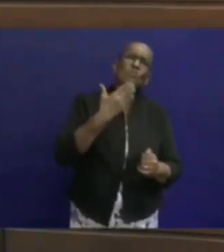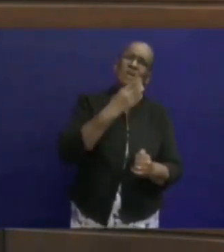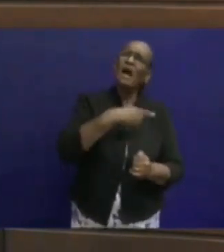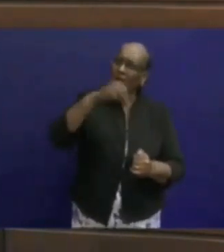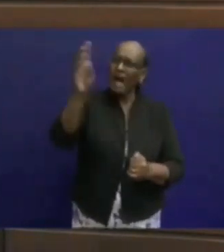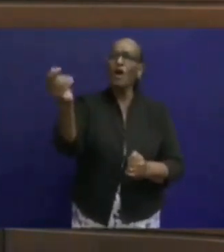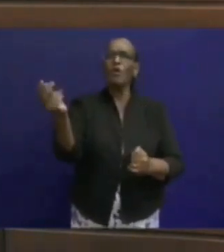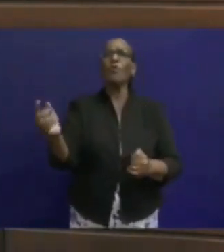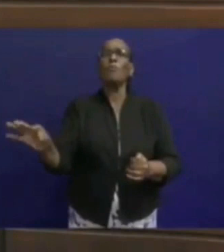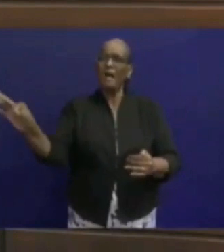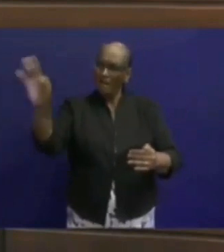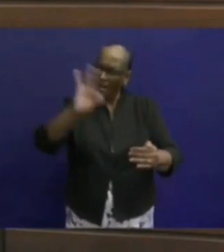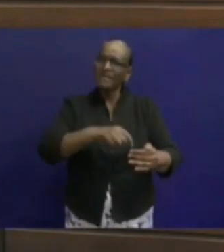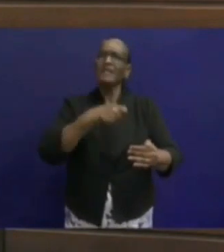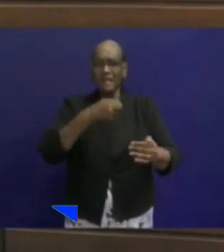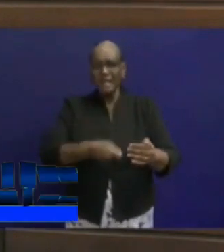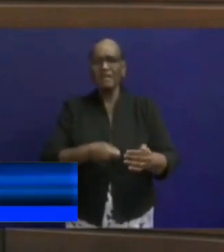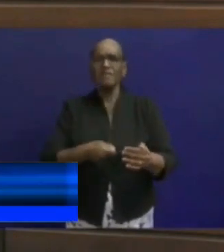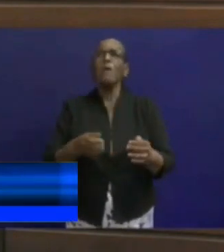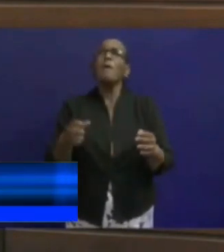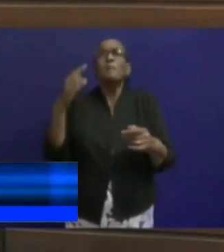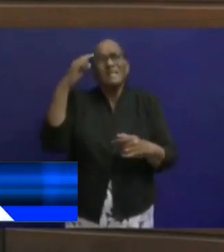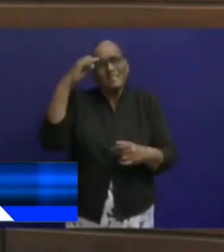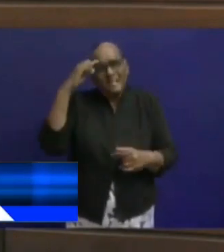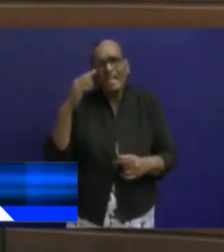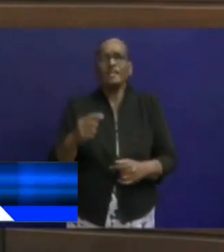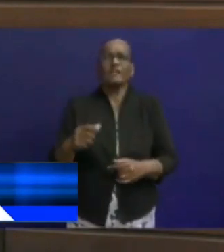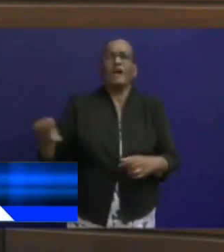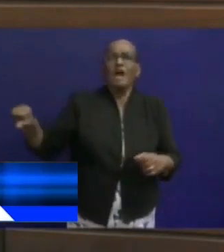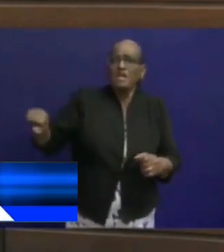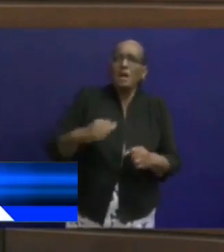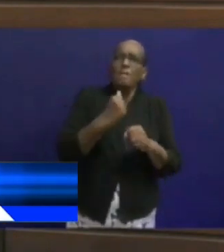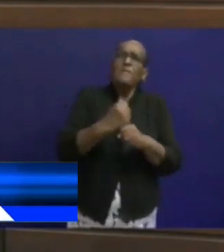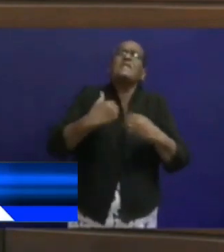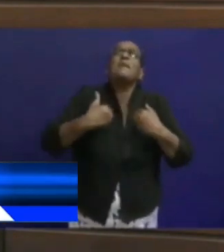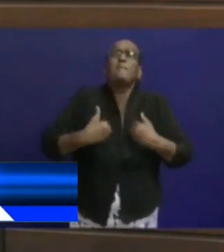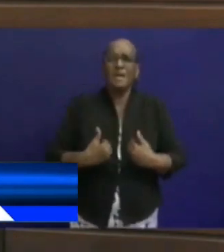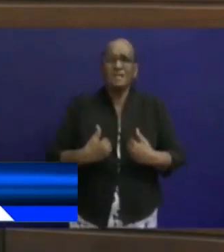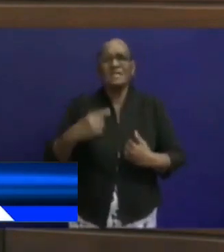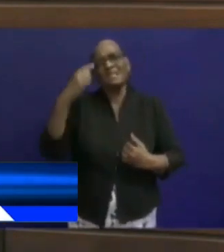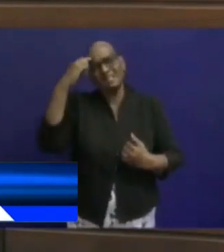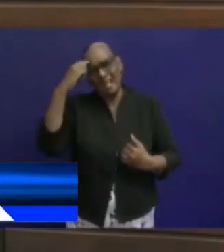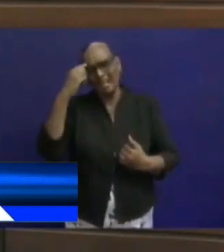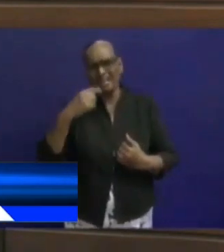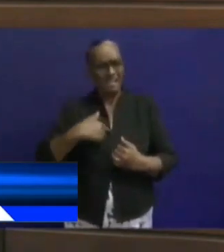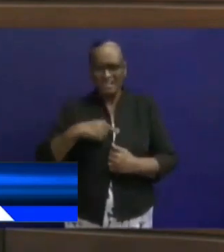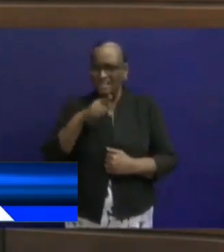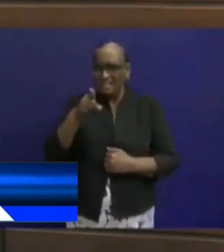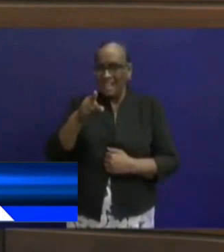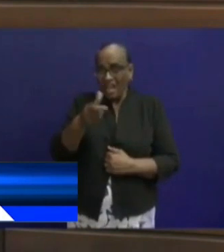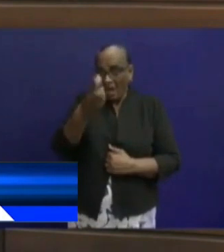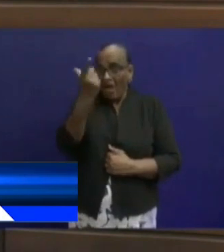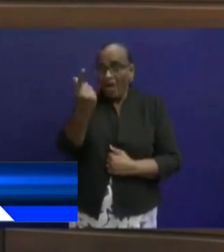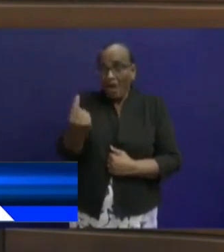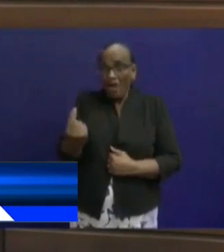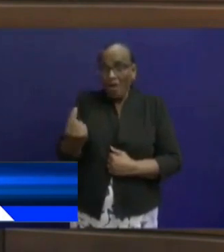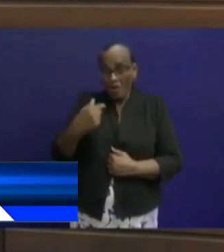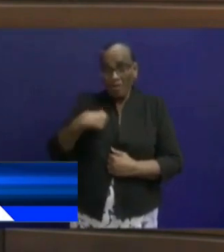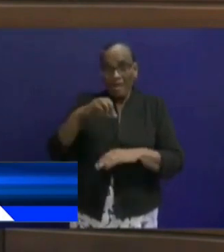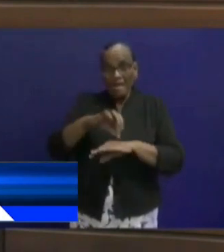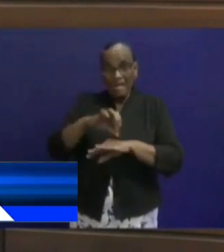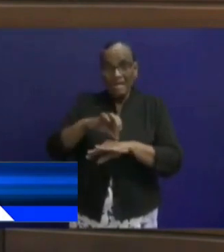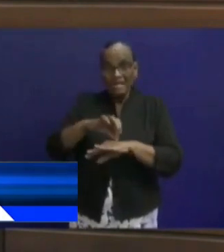voor u brengen. Maar denk ook aan uw medemens, want ik denk niet dat u het fijn zou vinden als u de reden bent dat er